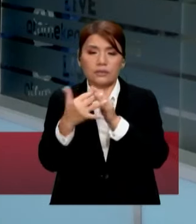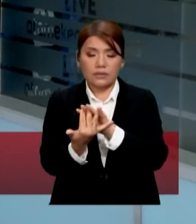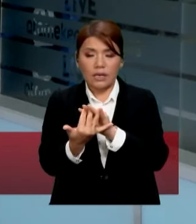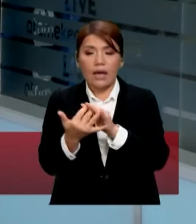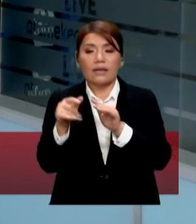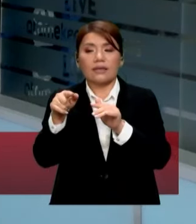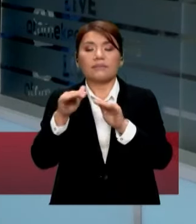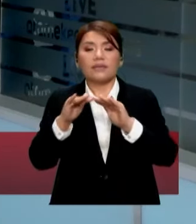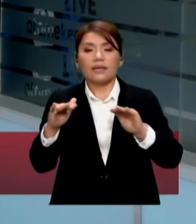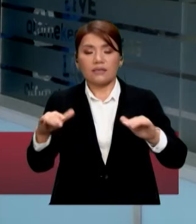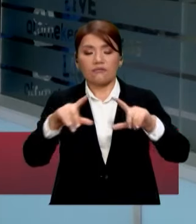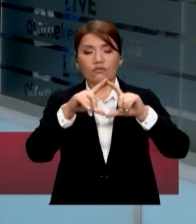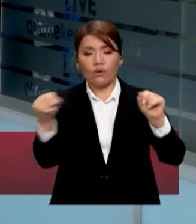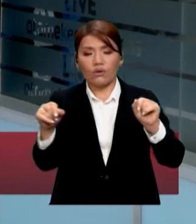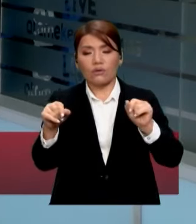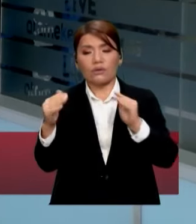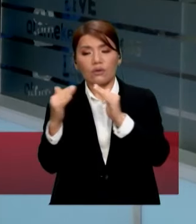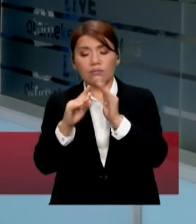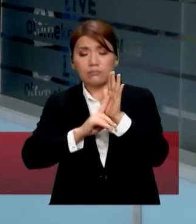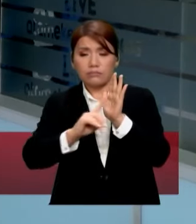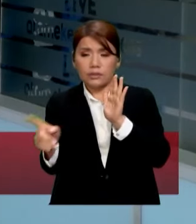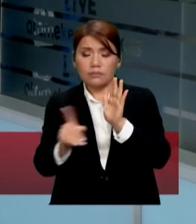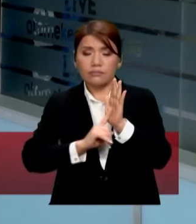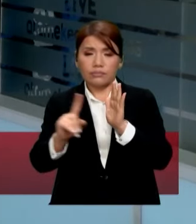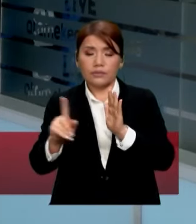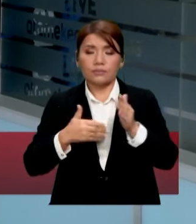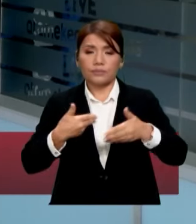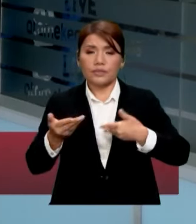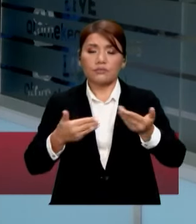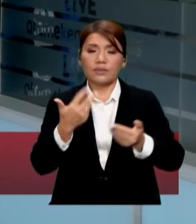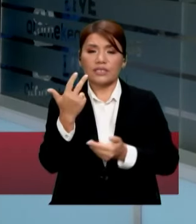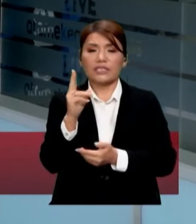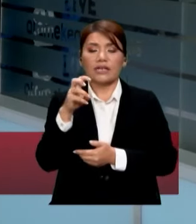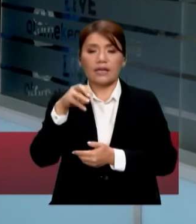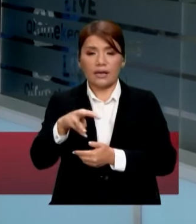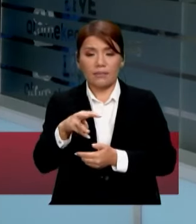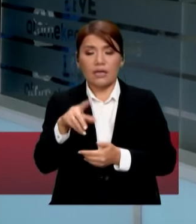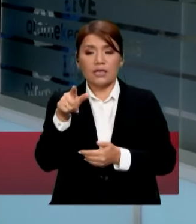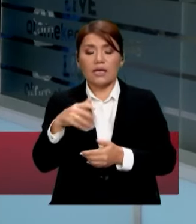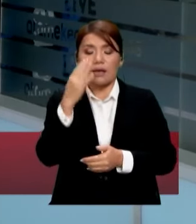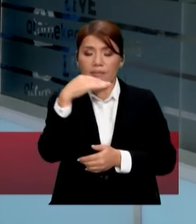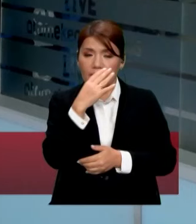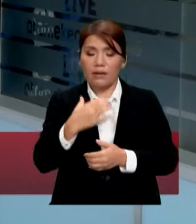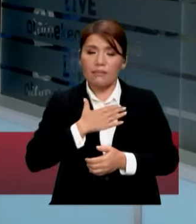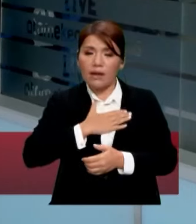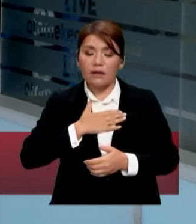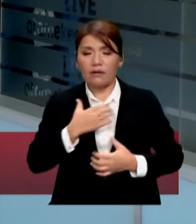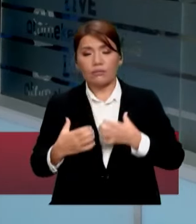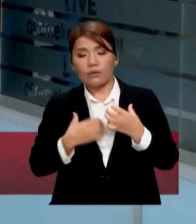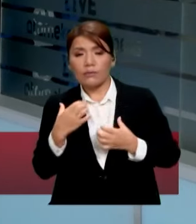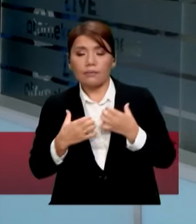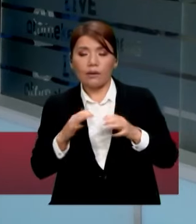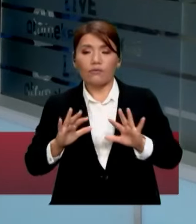Родители поднимают проблему больше 10 лет. Ситуация усложняется и большим количеством бродячих собак, да и массовая